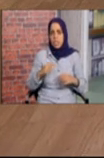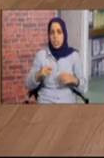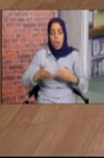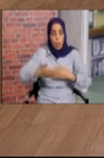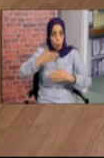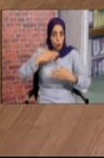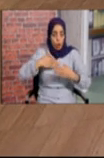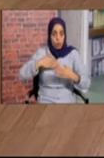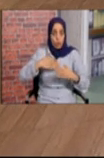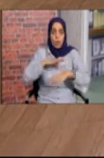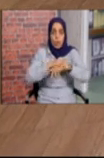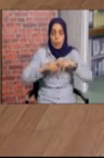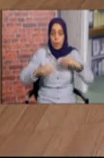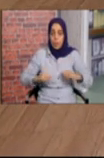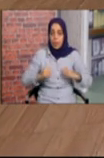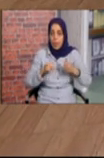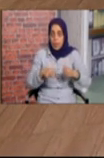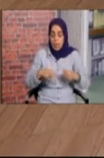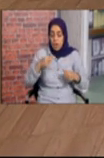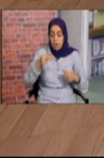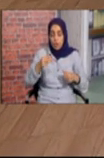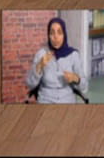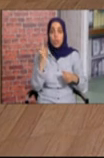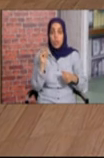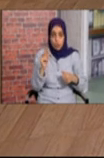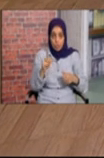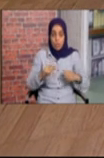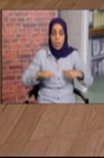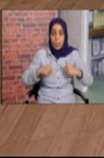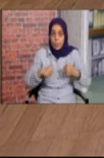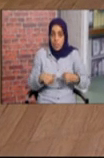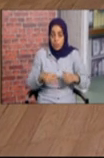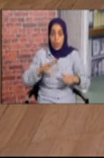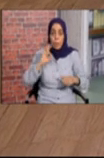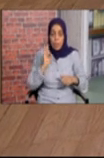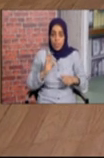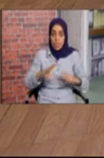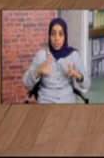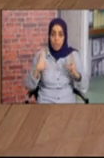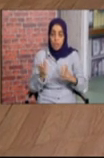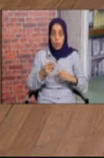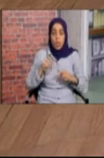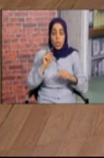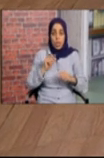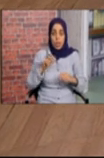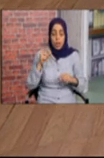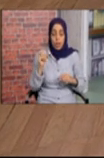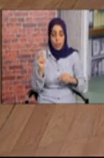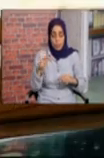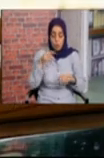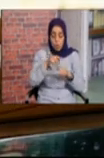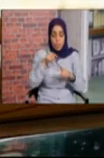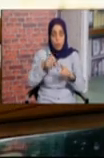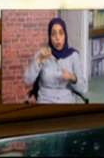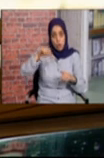مؤخرا لما عملنا المسح الاخير في 2020 النسبه قلت جدا، وقدرنا نوصل ل 5.9، وده بيتوافق